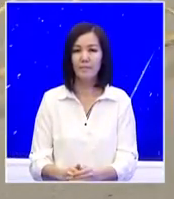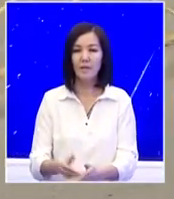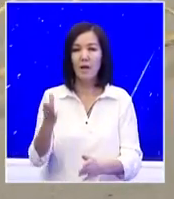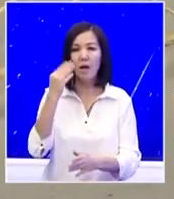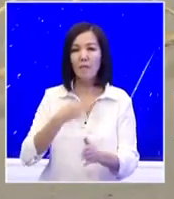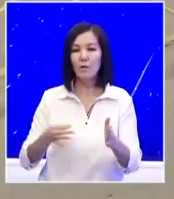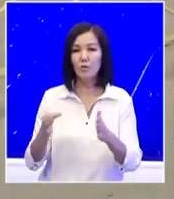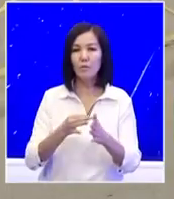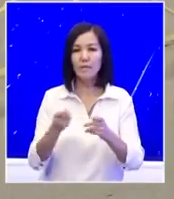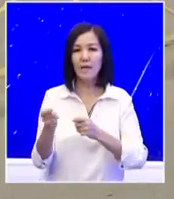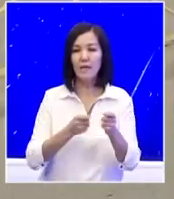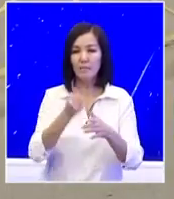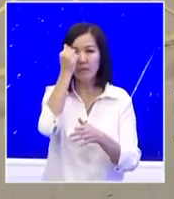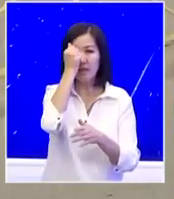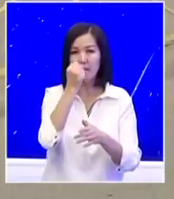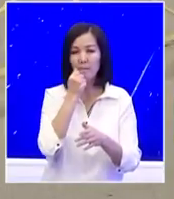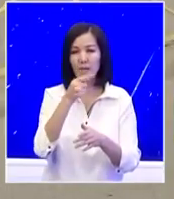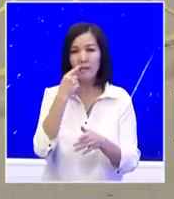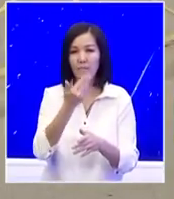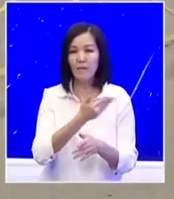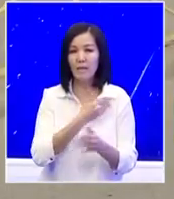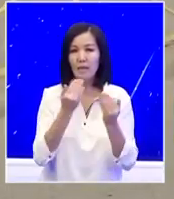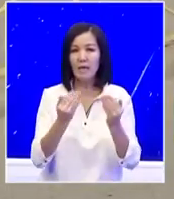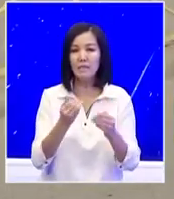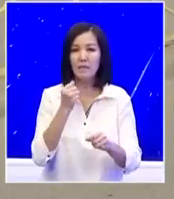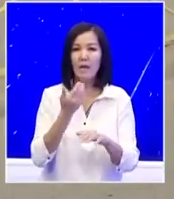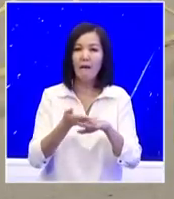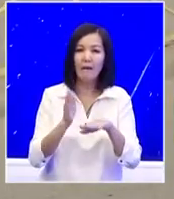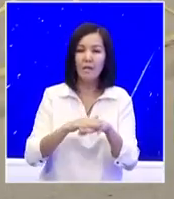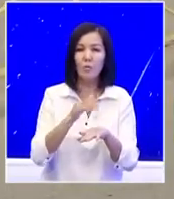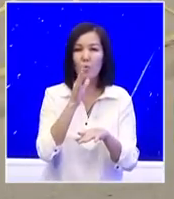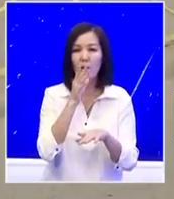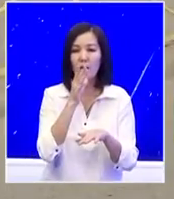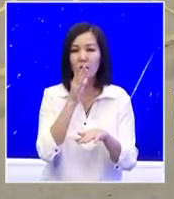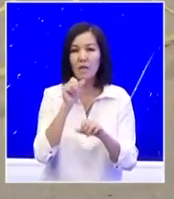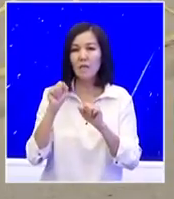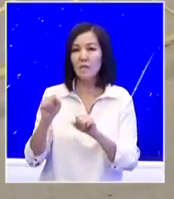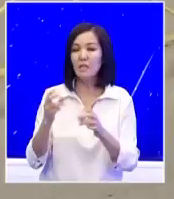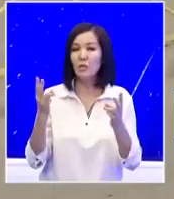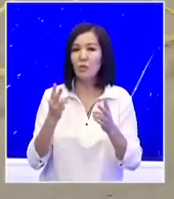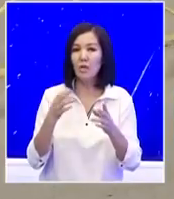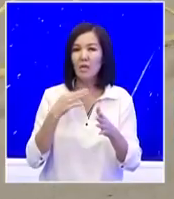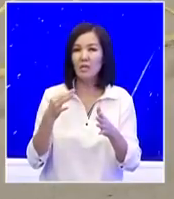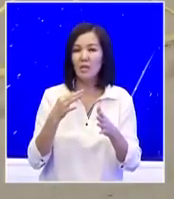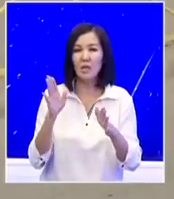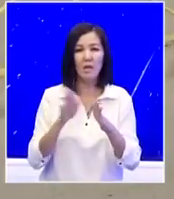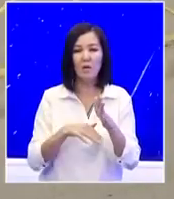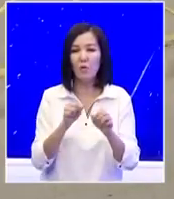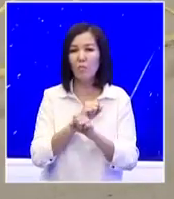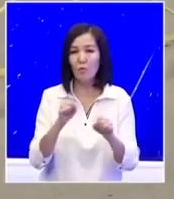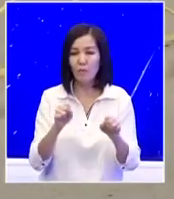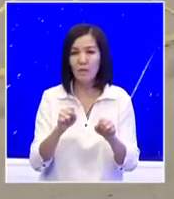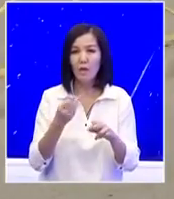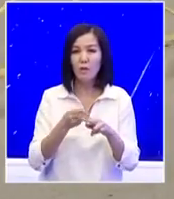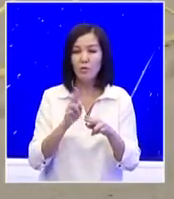Алматы облыстық әкім аппаратына алғысымызды айтқымыз келеді. Қазір өте қиын кезеңде тұрмыз. Сақтанбай жеңіл қарауға мүлде болмайды.